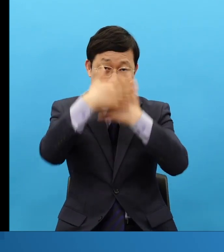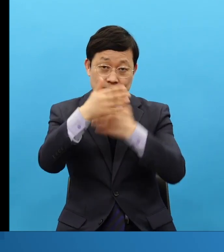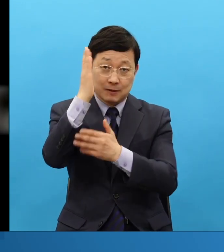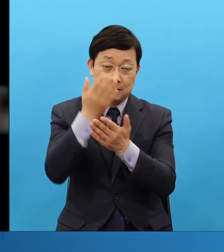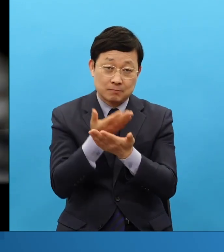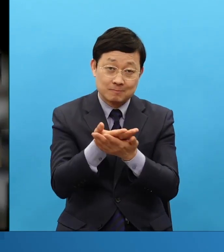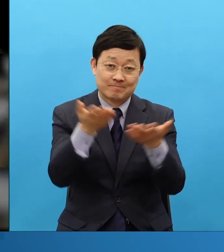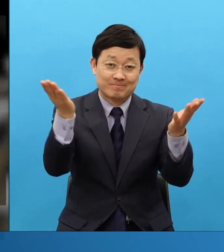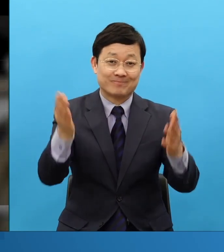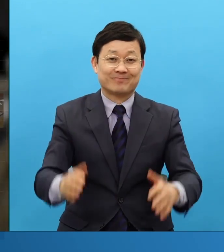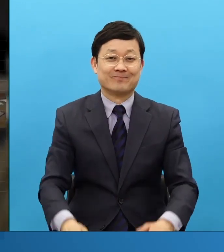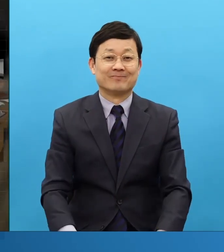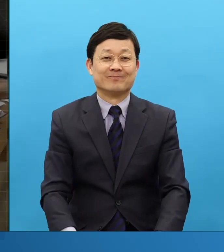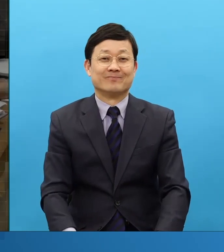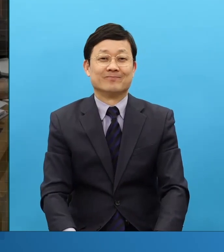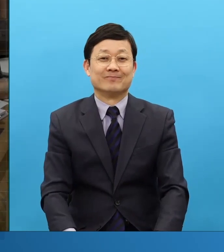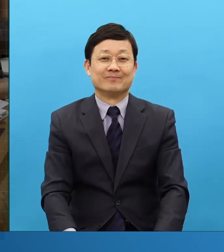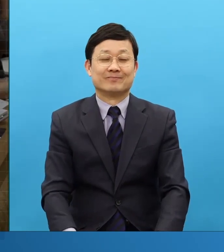진행됩니다.